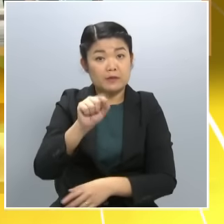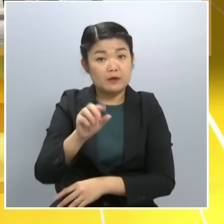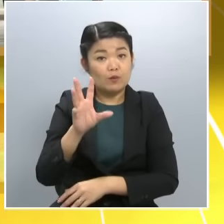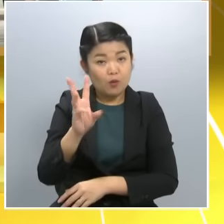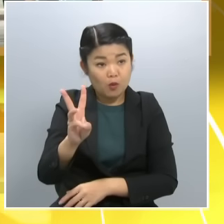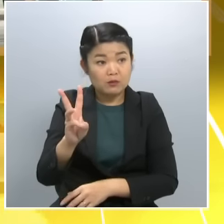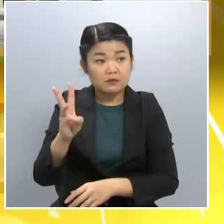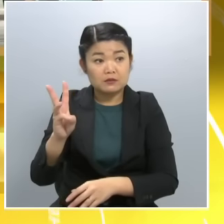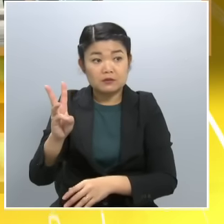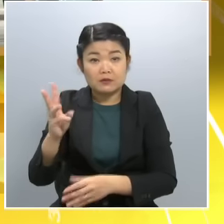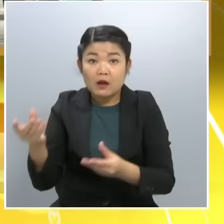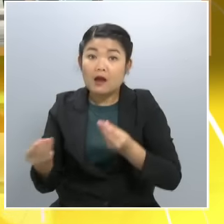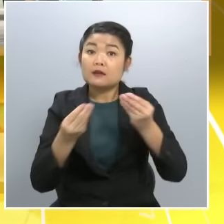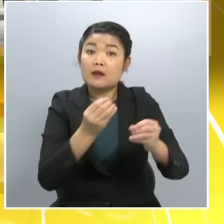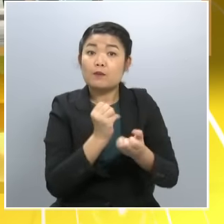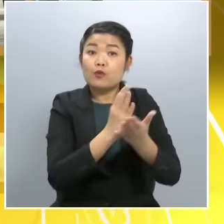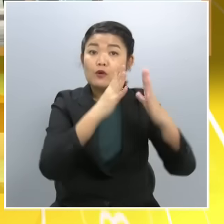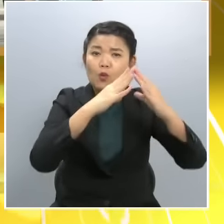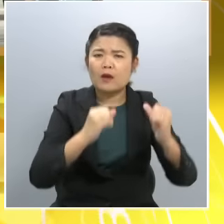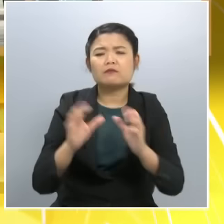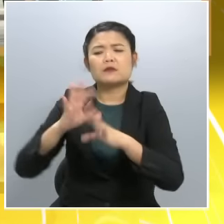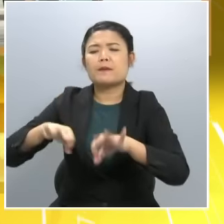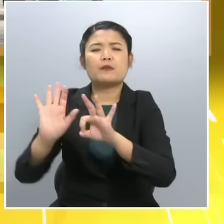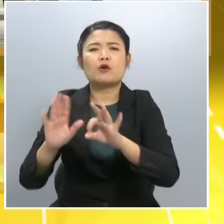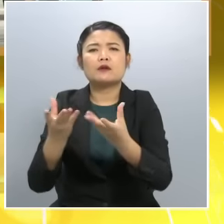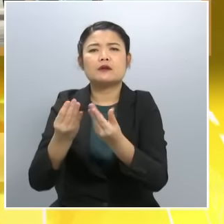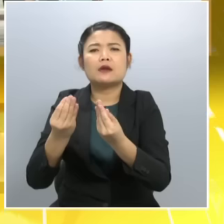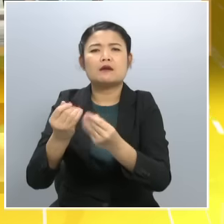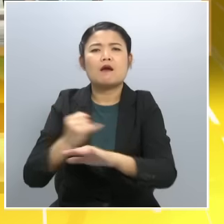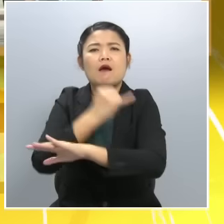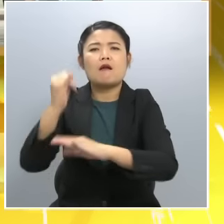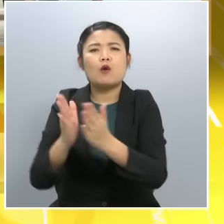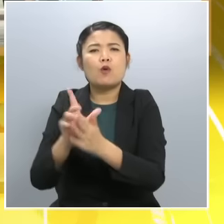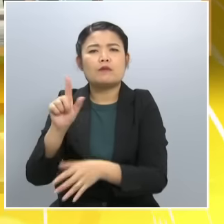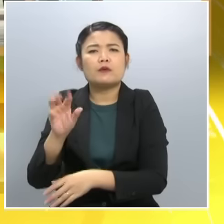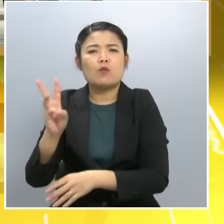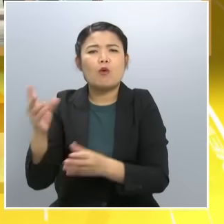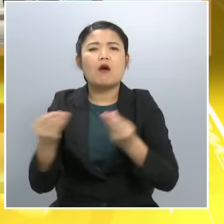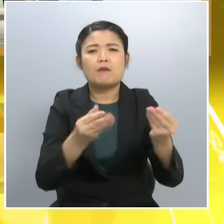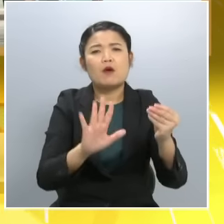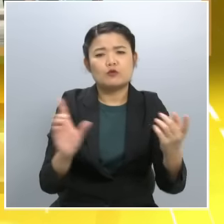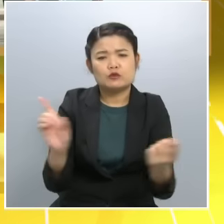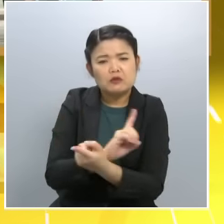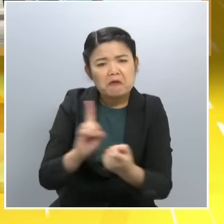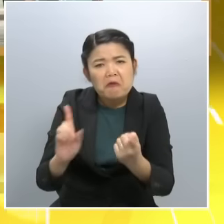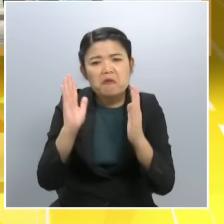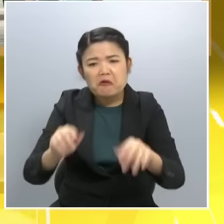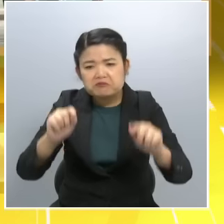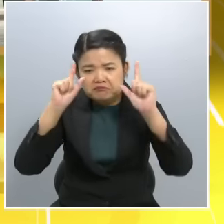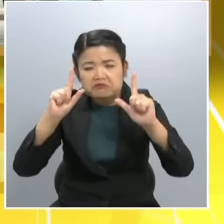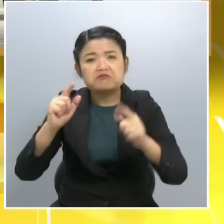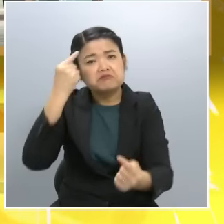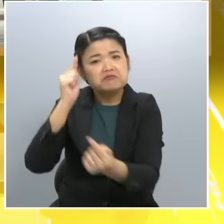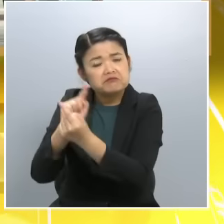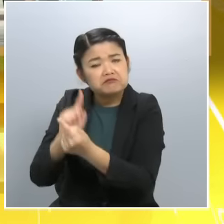เอามาบริจาคให้กับวัดมยฮะก็ไม่จำเป็นไม่จำเป็นจะต้องยกที่มาให้หรอกครับเค้ามีต้นทุนทางสังคมดีๆตั้งเยอะใช่มั้ยชื่อเสียง